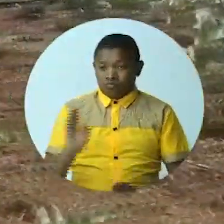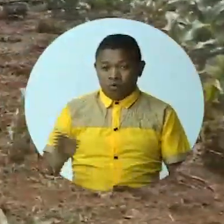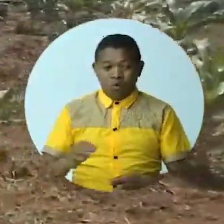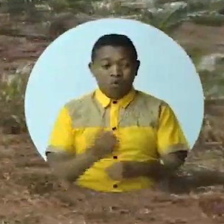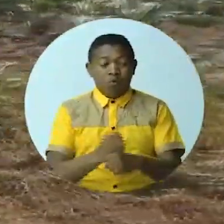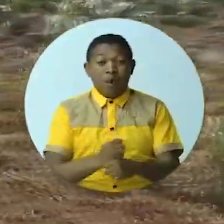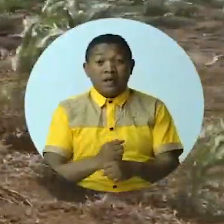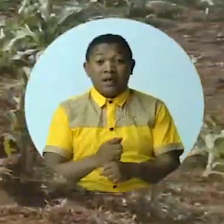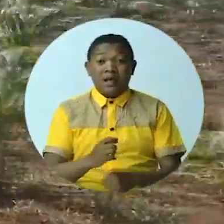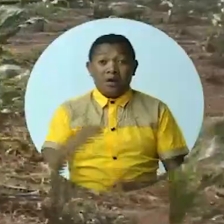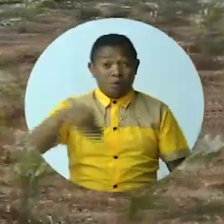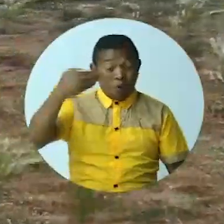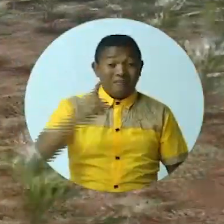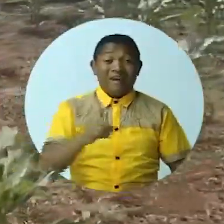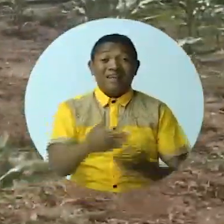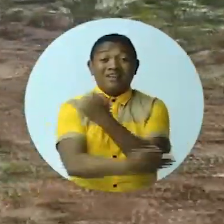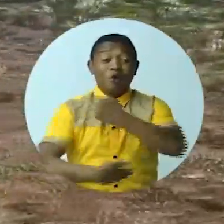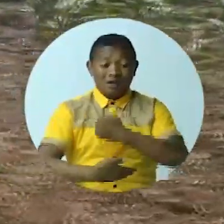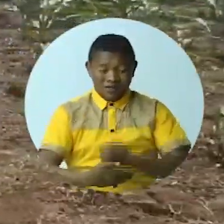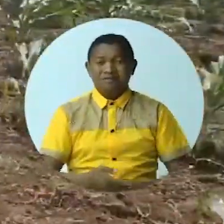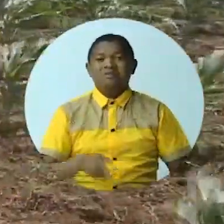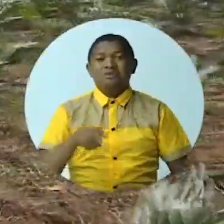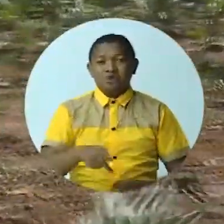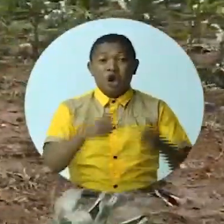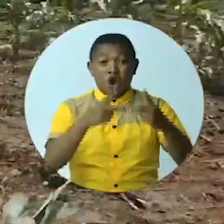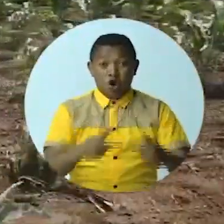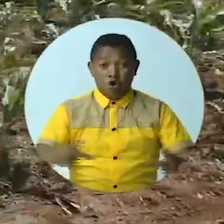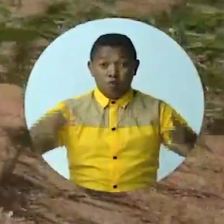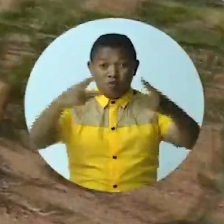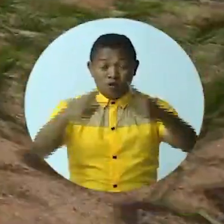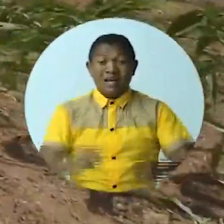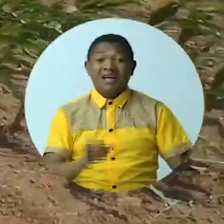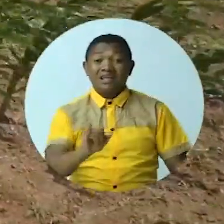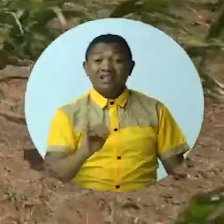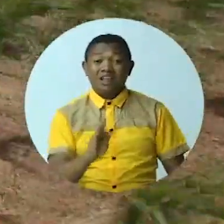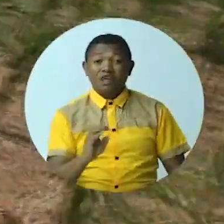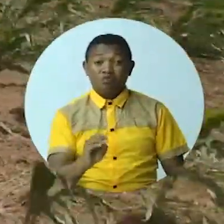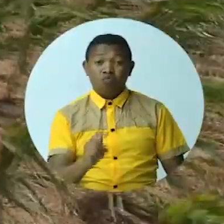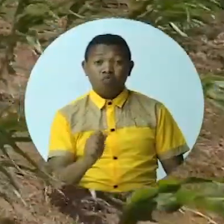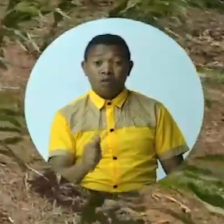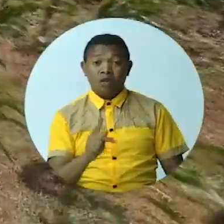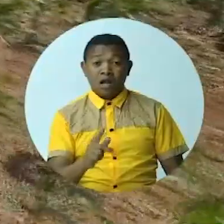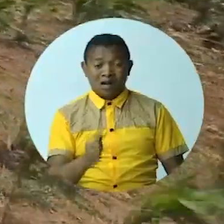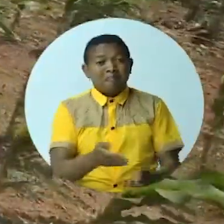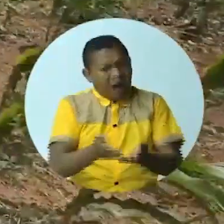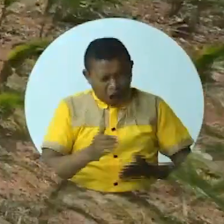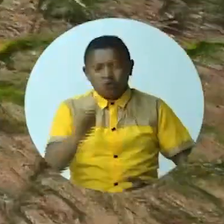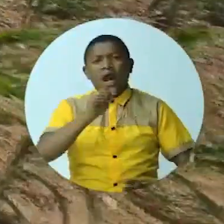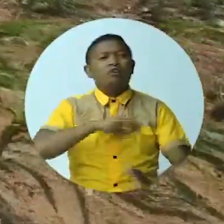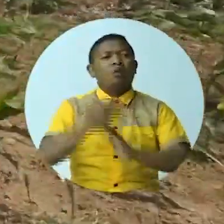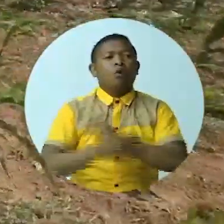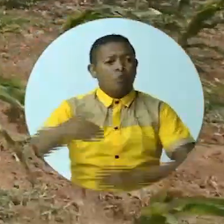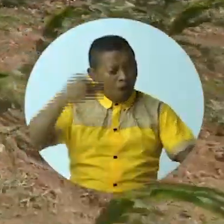afaka heritony mahazo rano daolo ny kommuna ifotaka zay ny fanamby ho apetrantsika omena tany